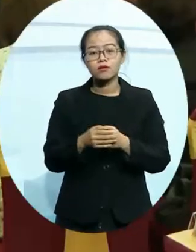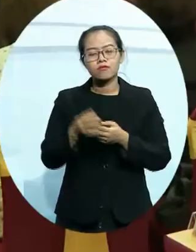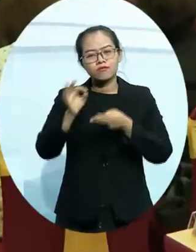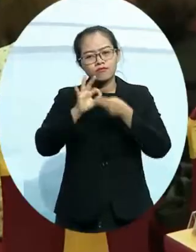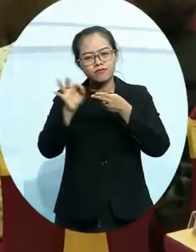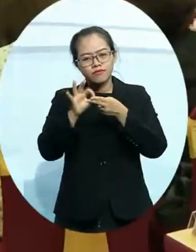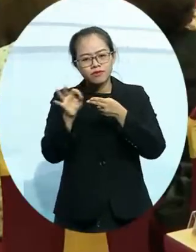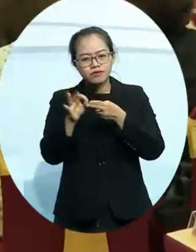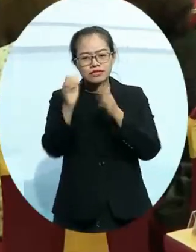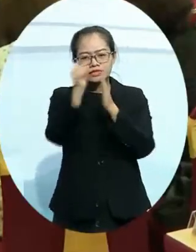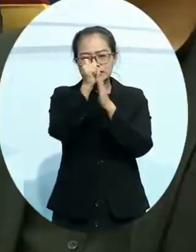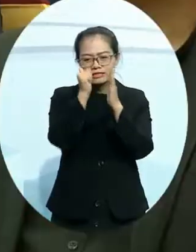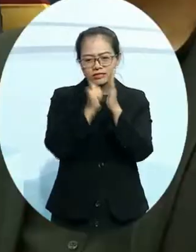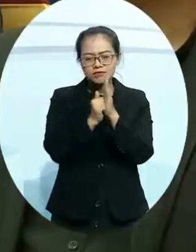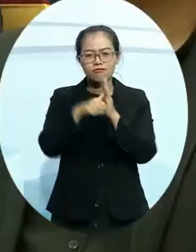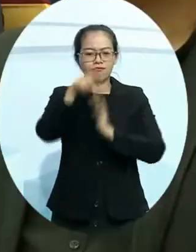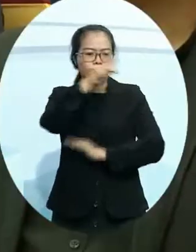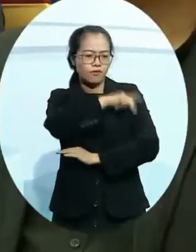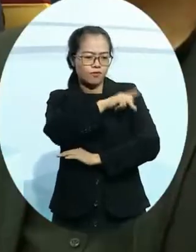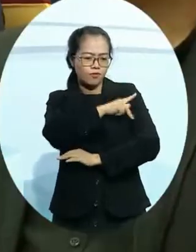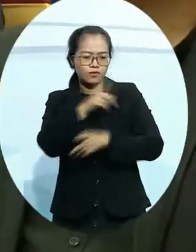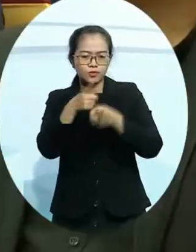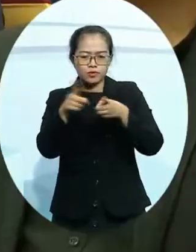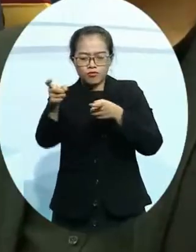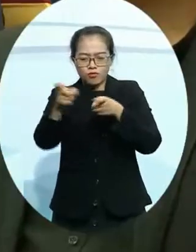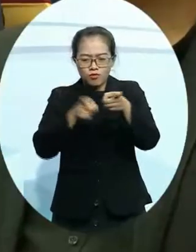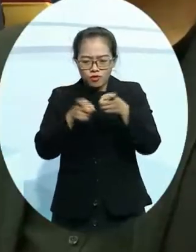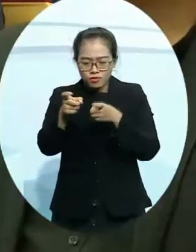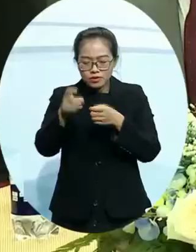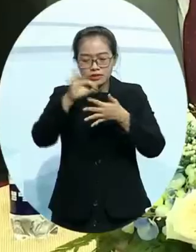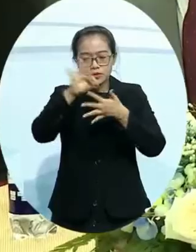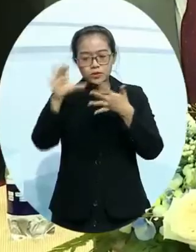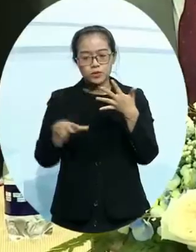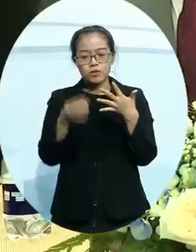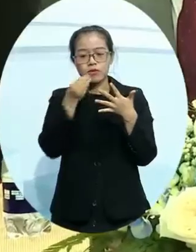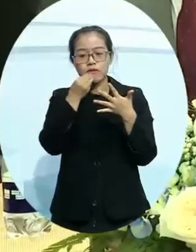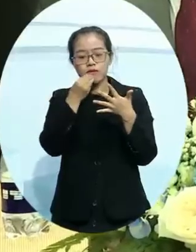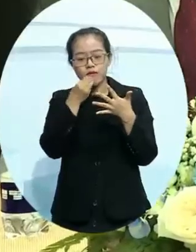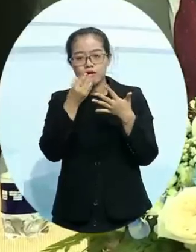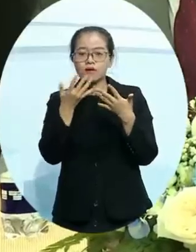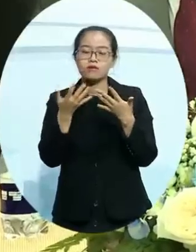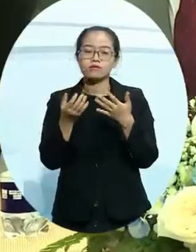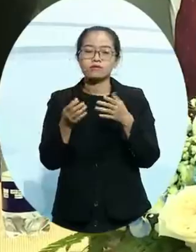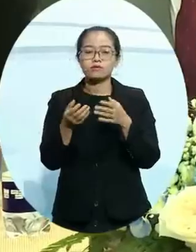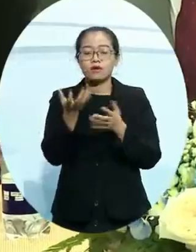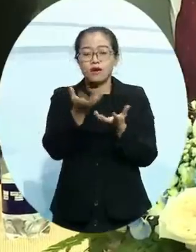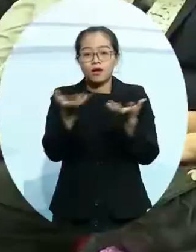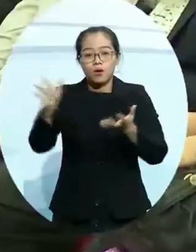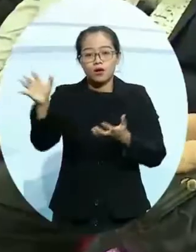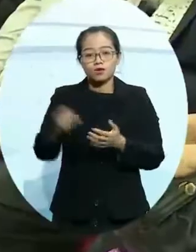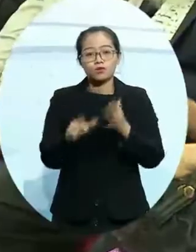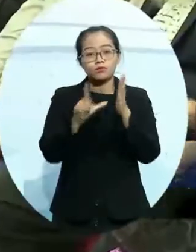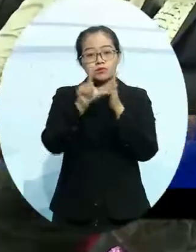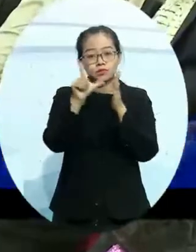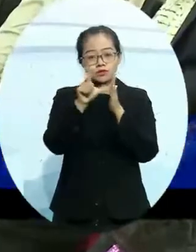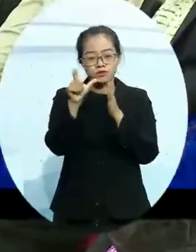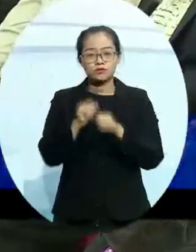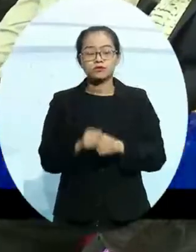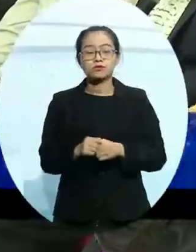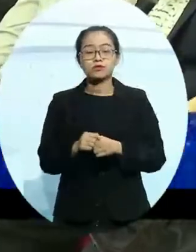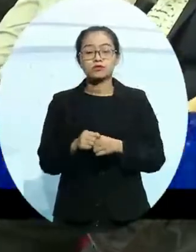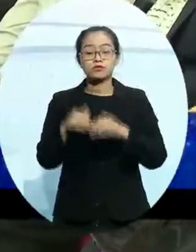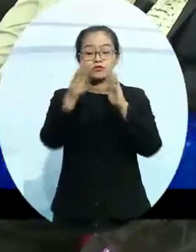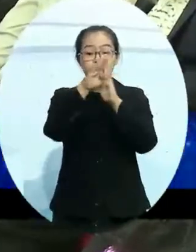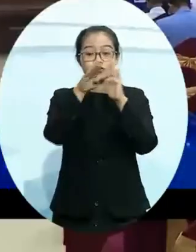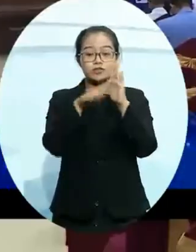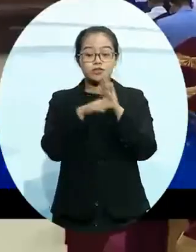liên quan đến chính sách, pháp luật, quản trị doanh nghiệp, tiêu chuẩn an toàn thực phẩm, chất lượng hàng hóa tiêu dùng. Hưởng ứng chương trình khởi nghiệp quốc gia do